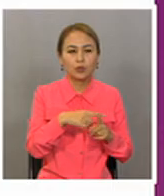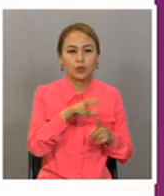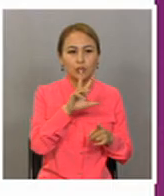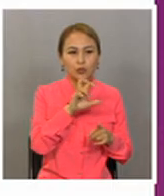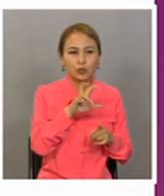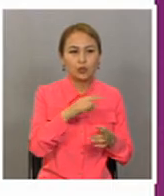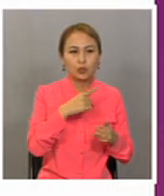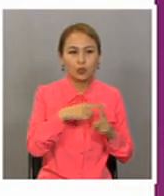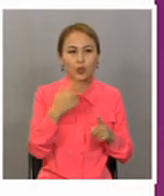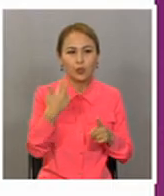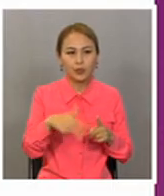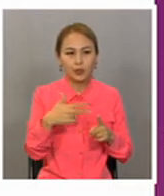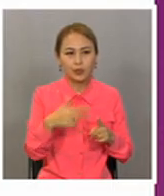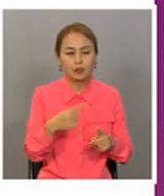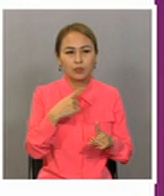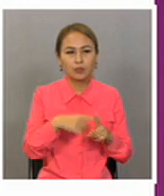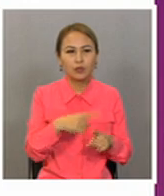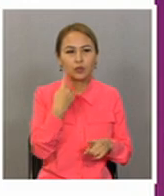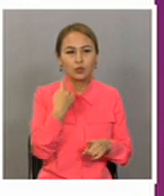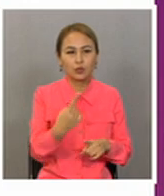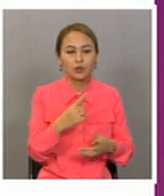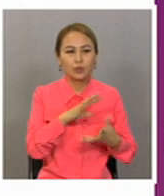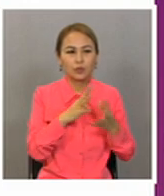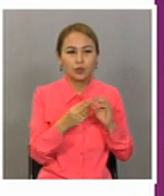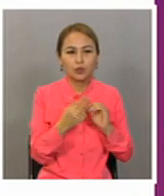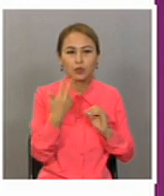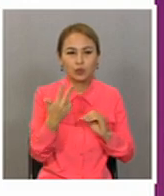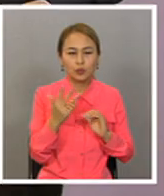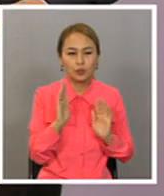30, ал 1 мен 3-тің көбейтіндісі 3 кетен.